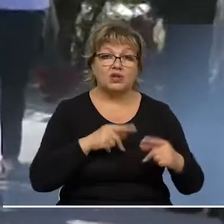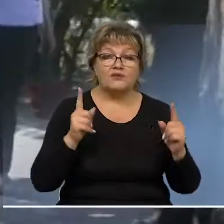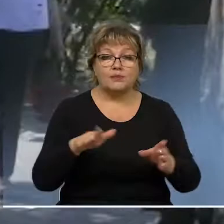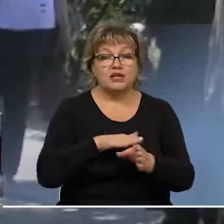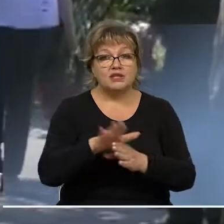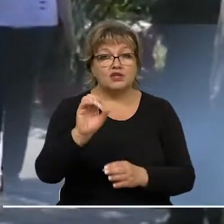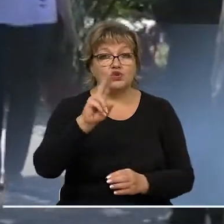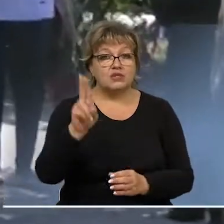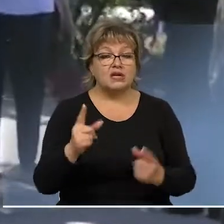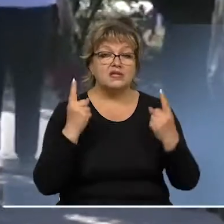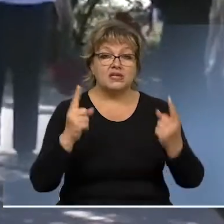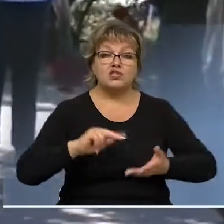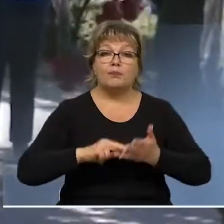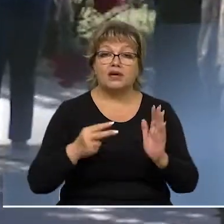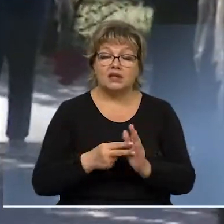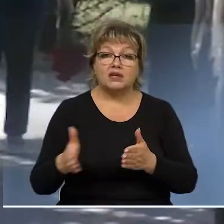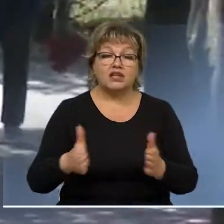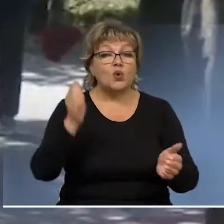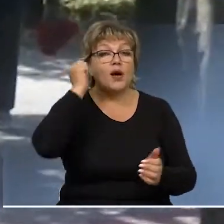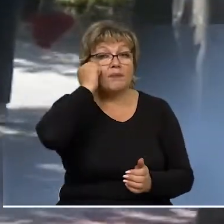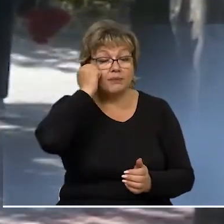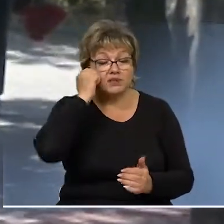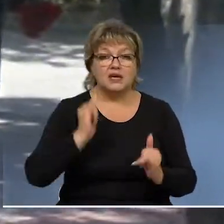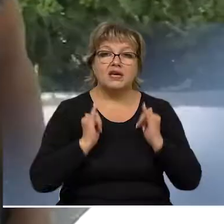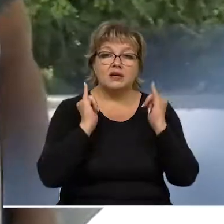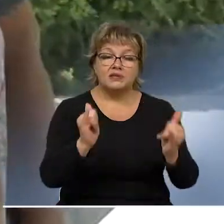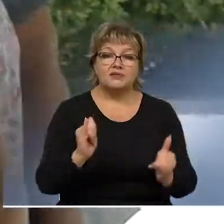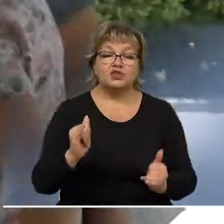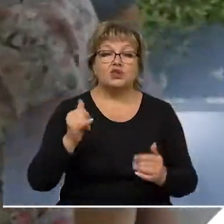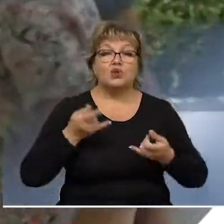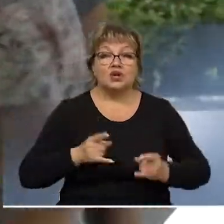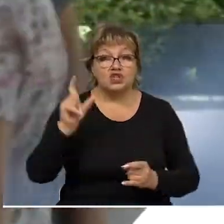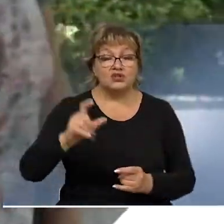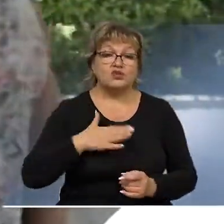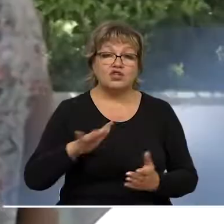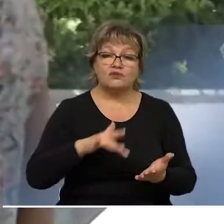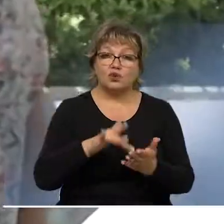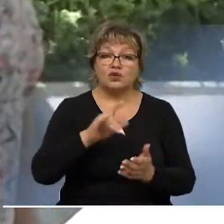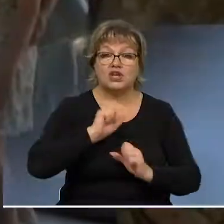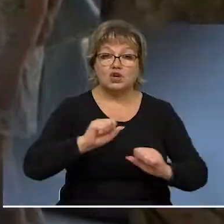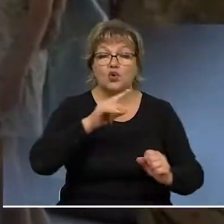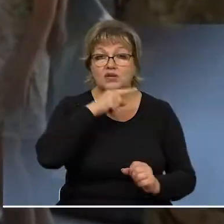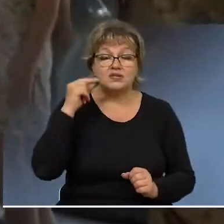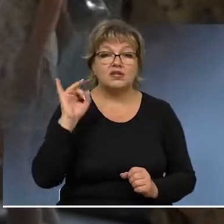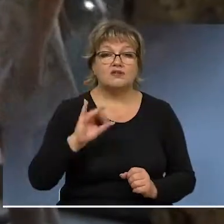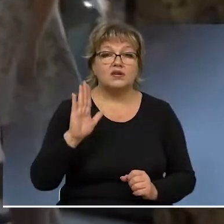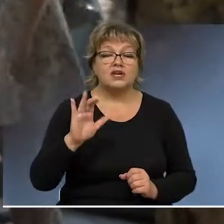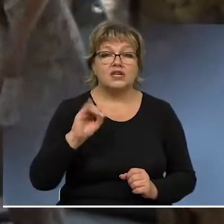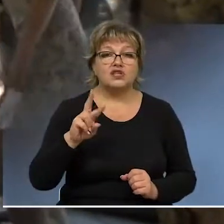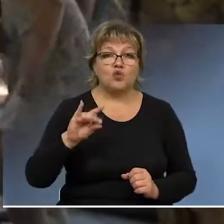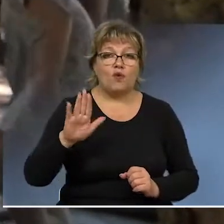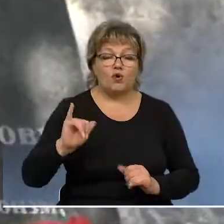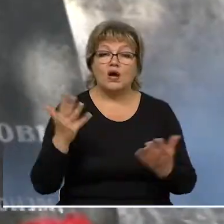войны и труда в рамках реализации социально значимого проекта дорога памяти и посвящена уроженцу нашего города героя россии